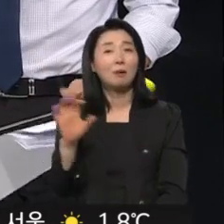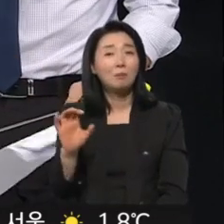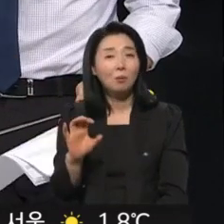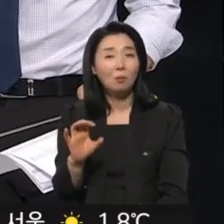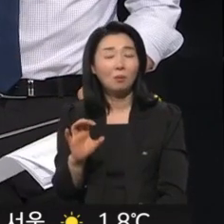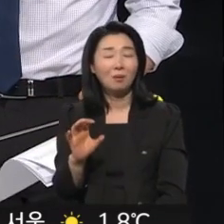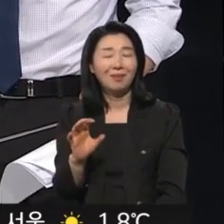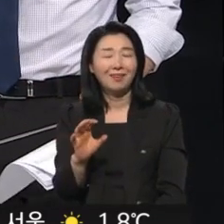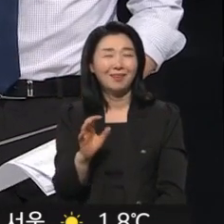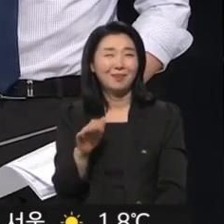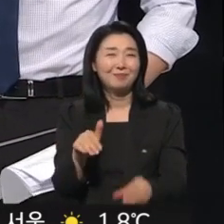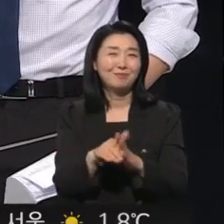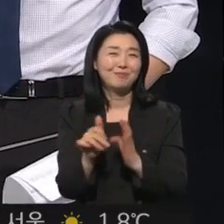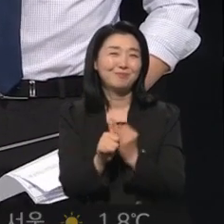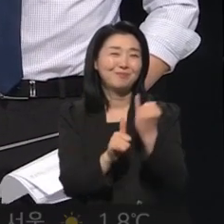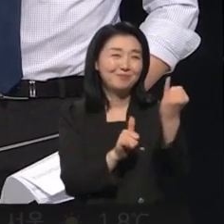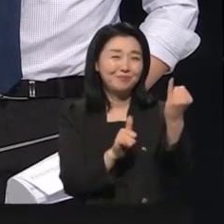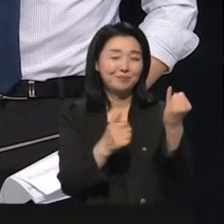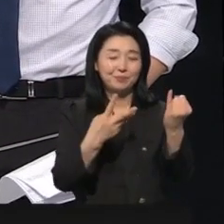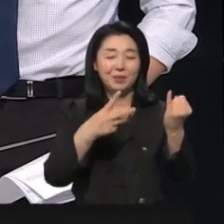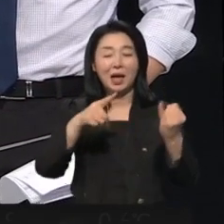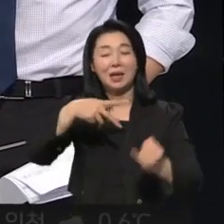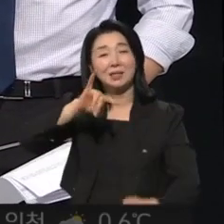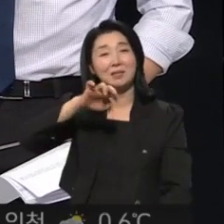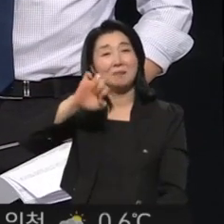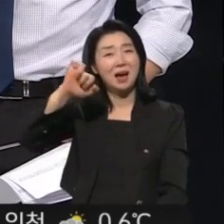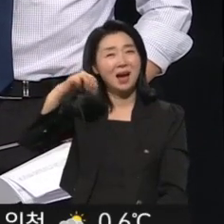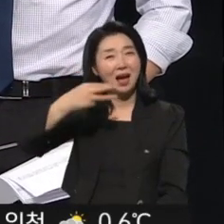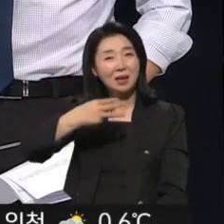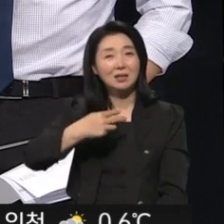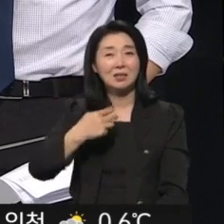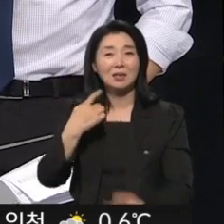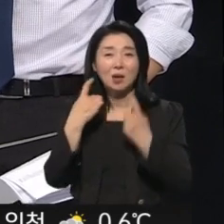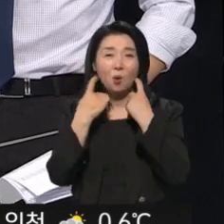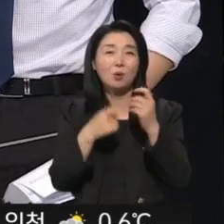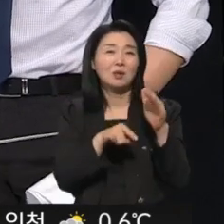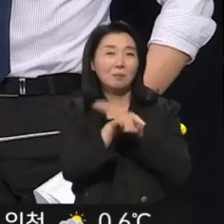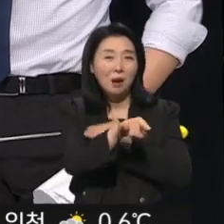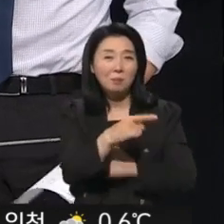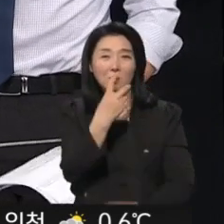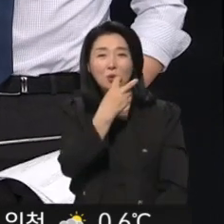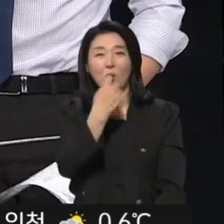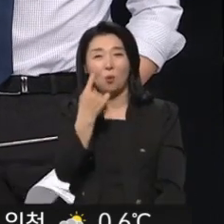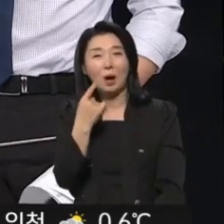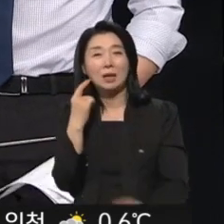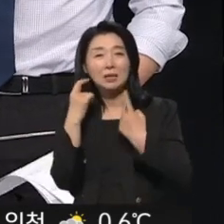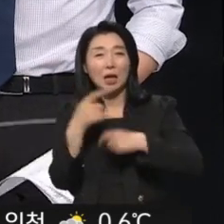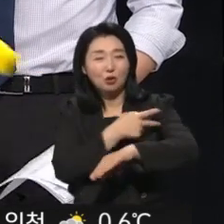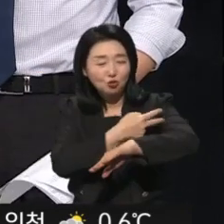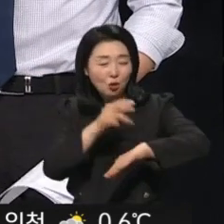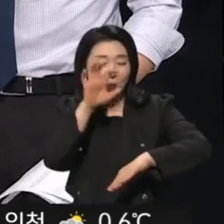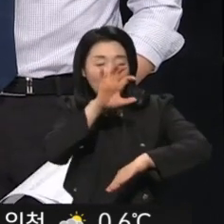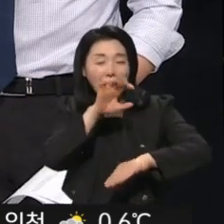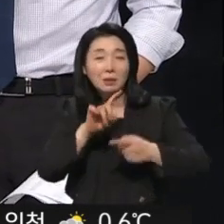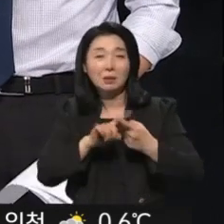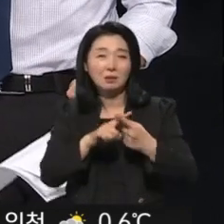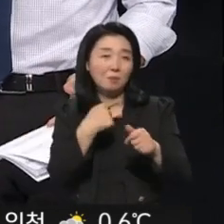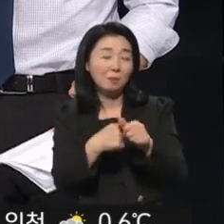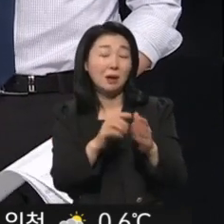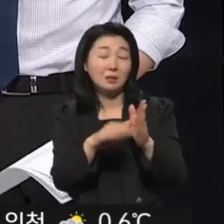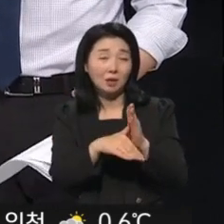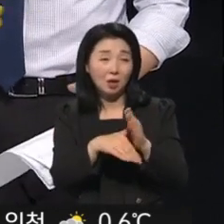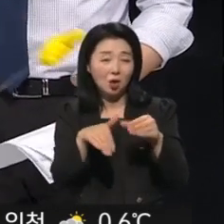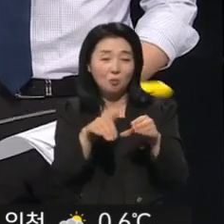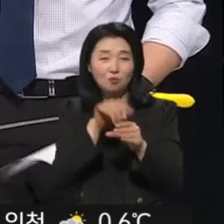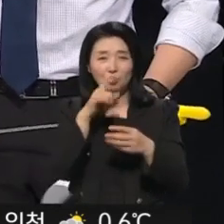여사의 타지마할 단독 방문과 경호원 개인 수영 강습 등을 두고 언론이 비판을 제기했을 때 문재인 정부도